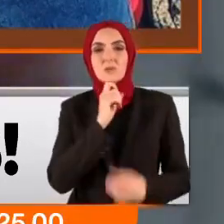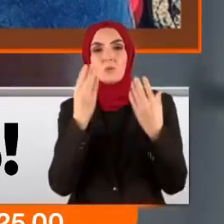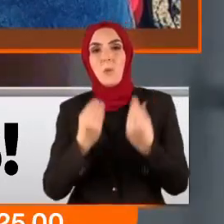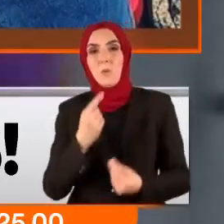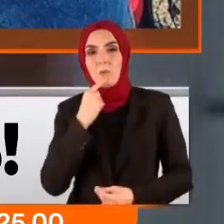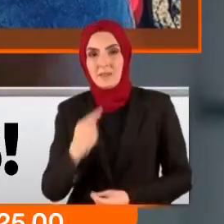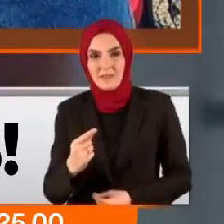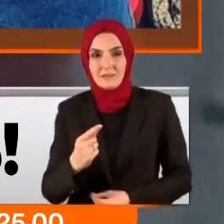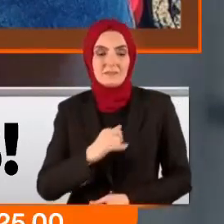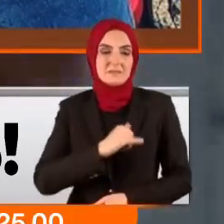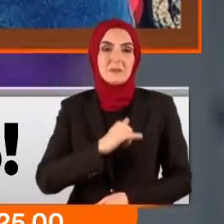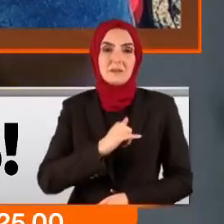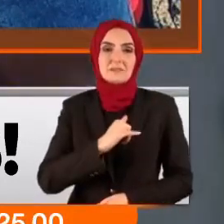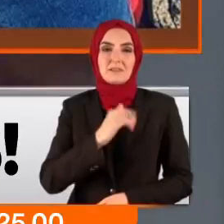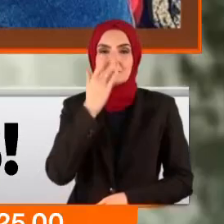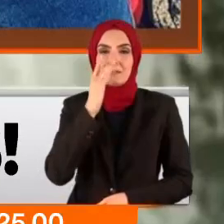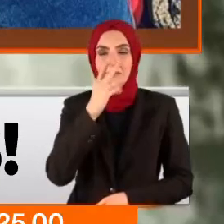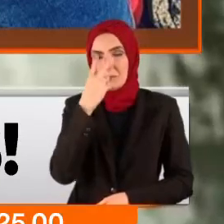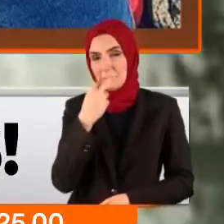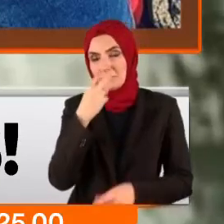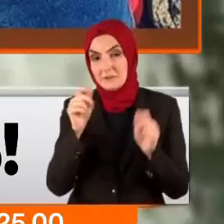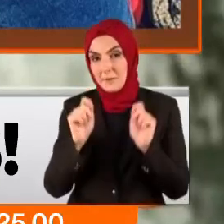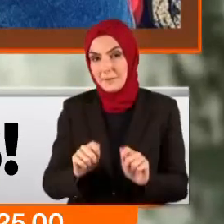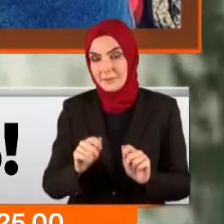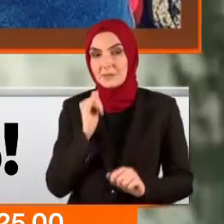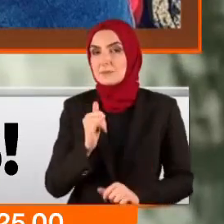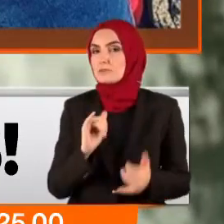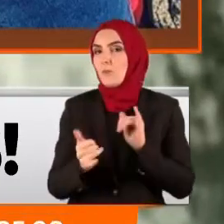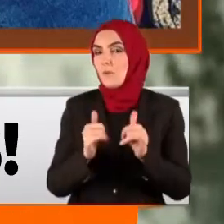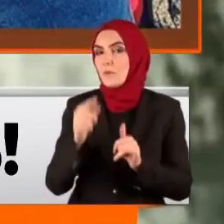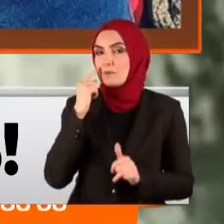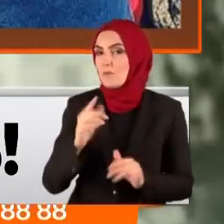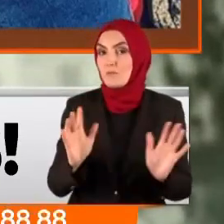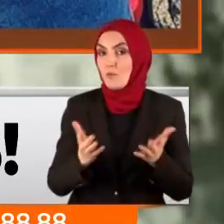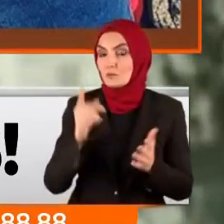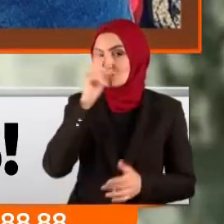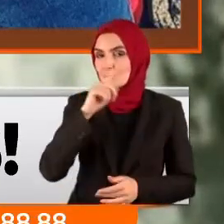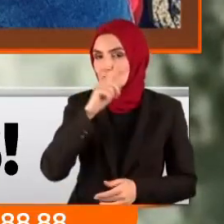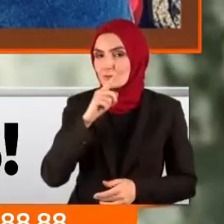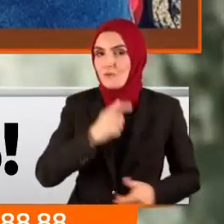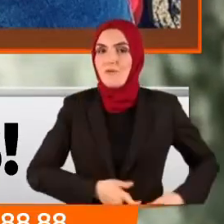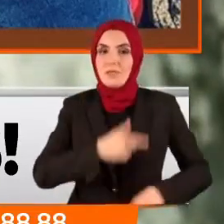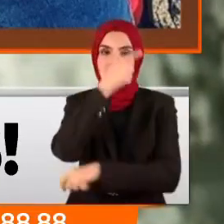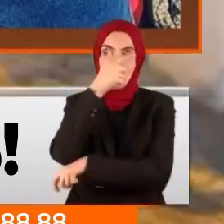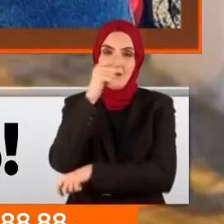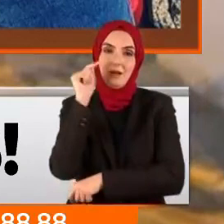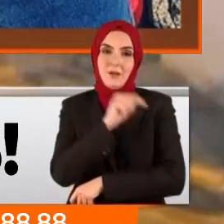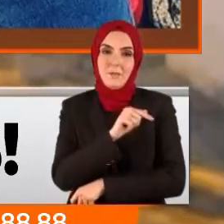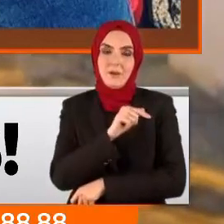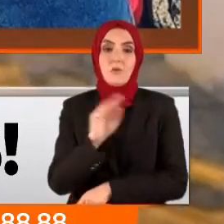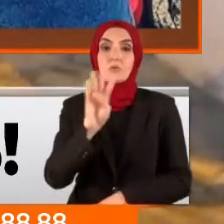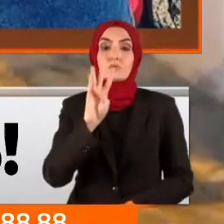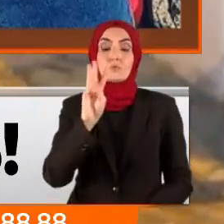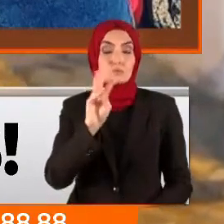dökmüştü. Kirli oyunu güvenlik kamerası görüntüleri bozdu. Korkunç cinayet ortaya çıktı. 34 yaşındaki kadının